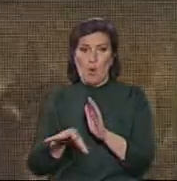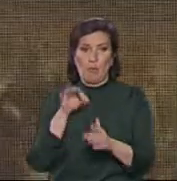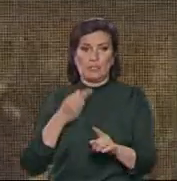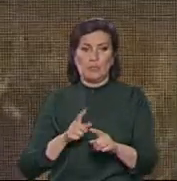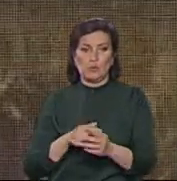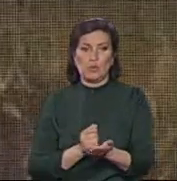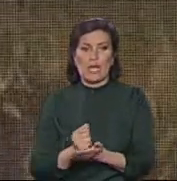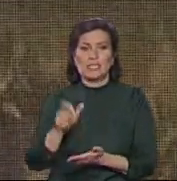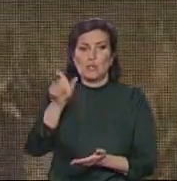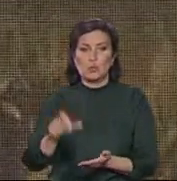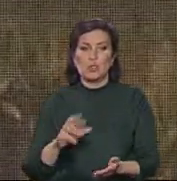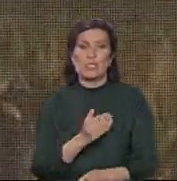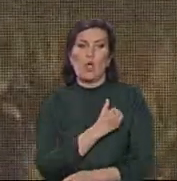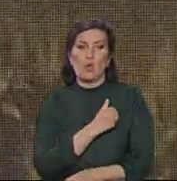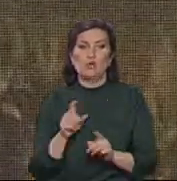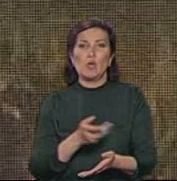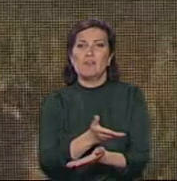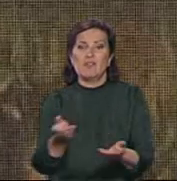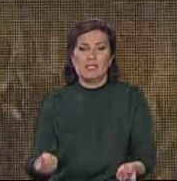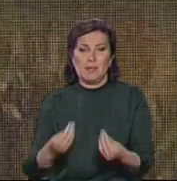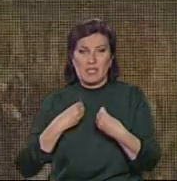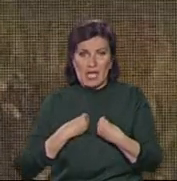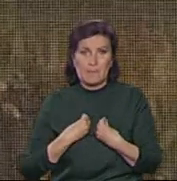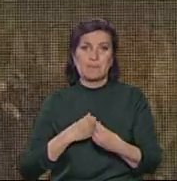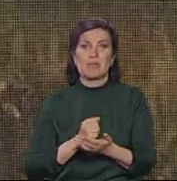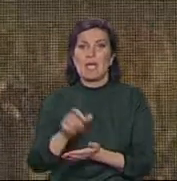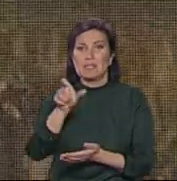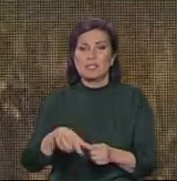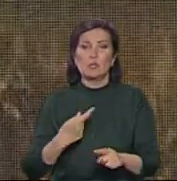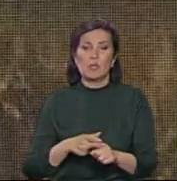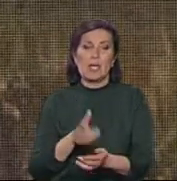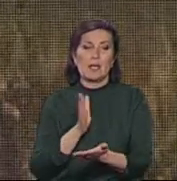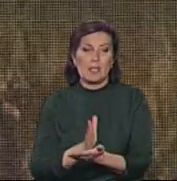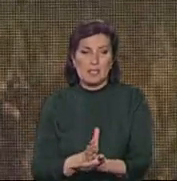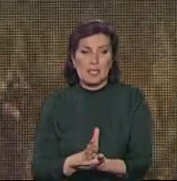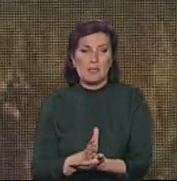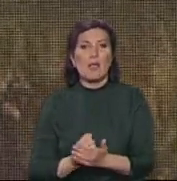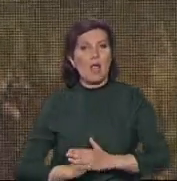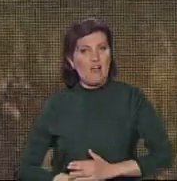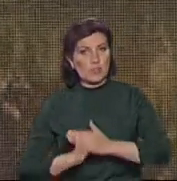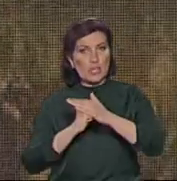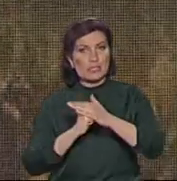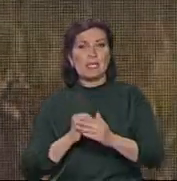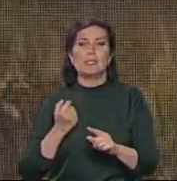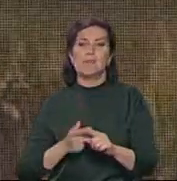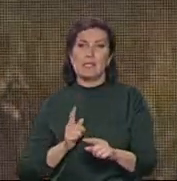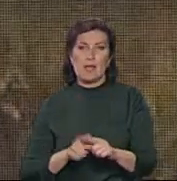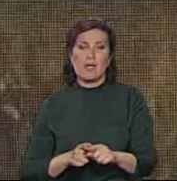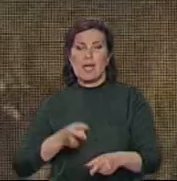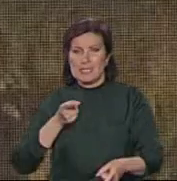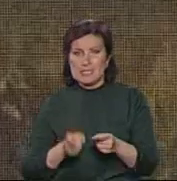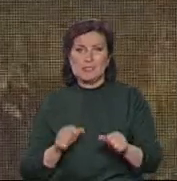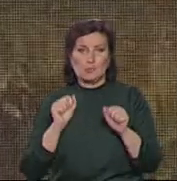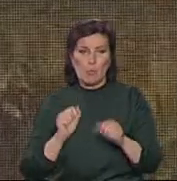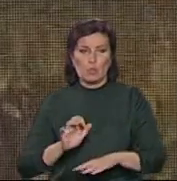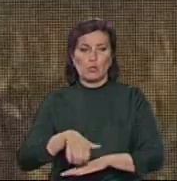цю кандидатуру. Я хочу, щоб ви нам дали кандидатуру, яка є авторитетом і яка дійсно